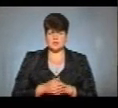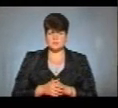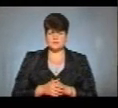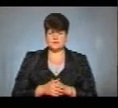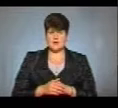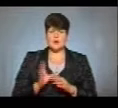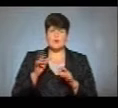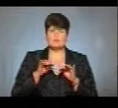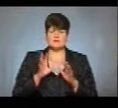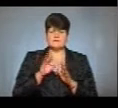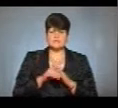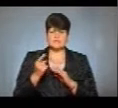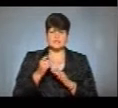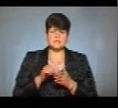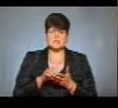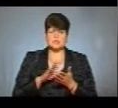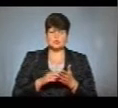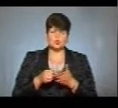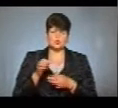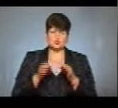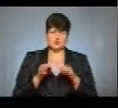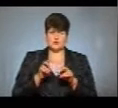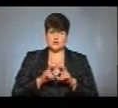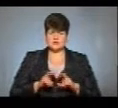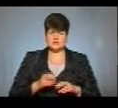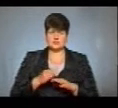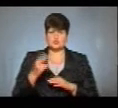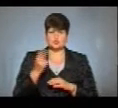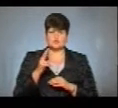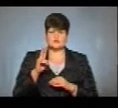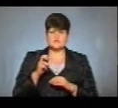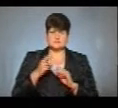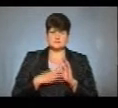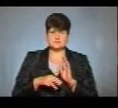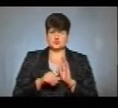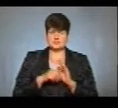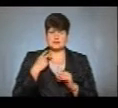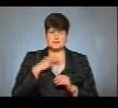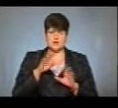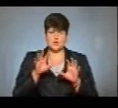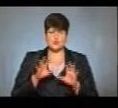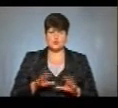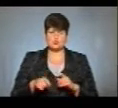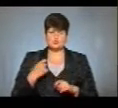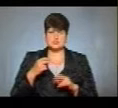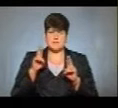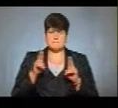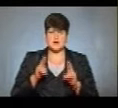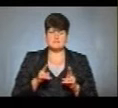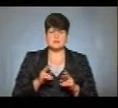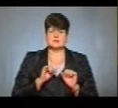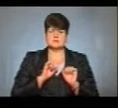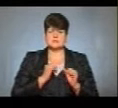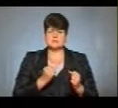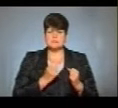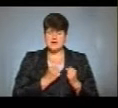Подія внесена до єдиного реєстру досудових розслідувань за частиною 2 статті 286 Кримінального кодексу «Порушення правил безпеки дорожнього руху,